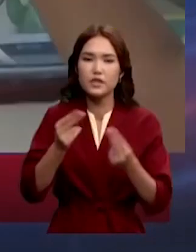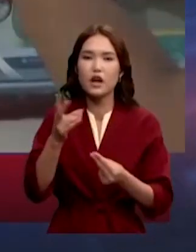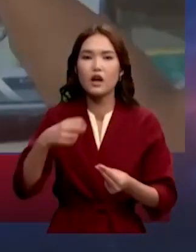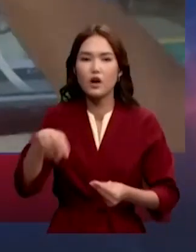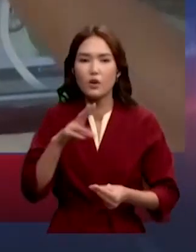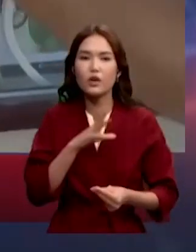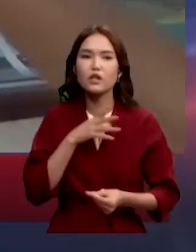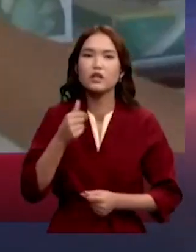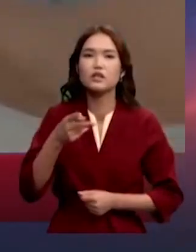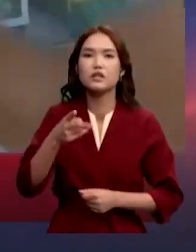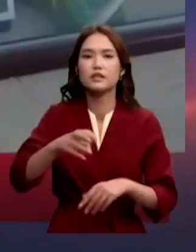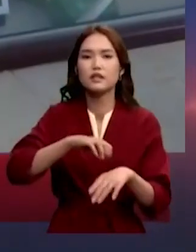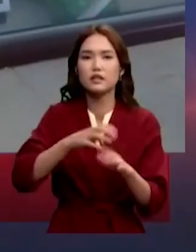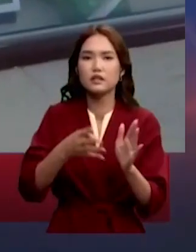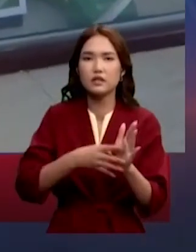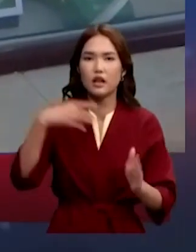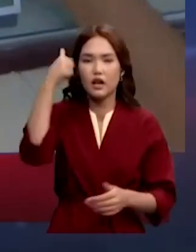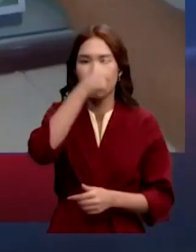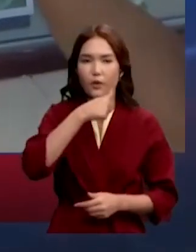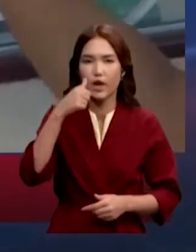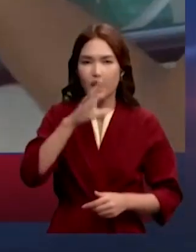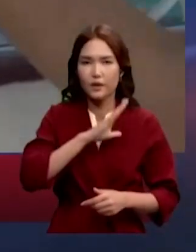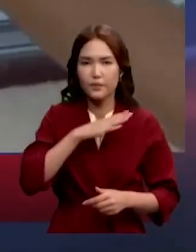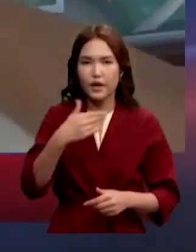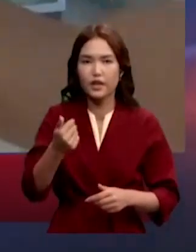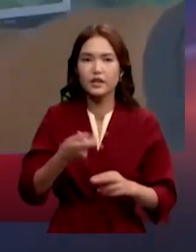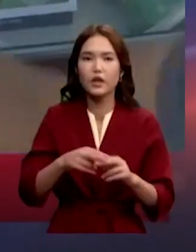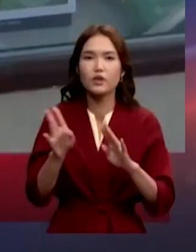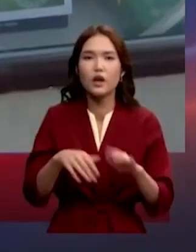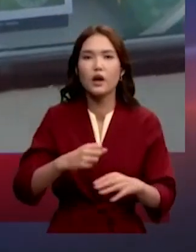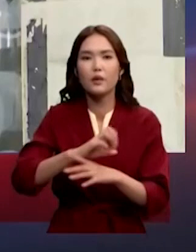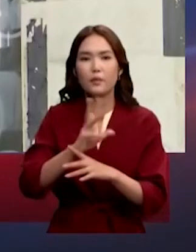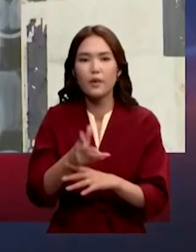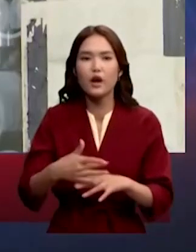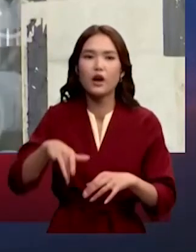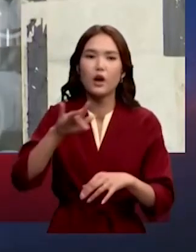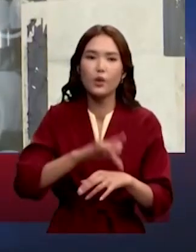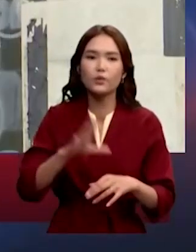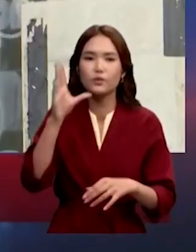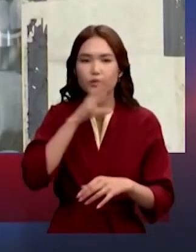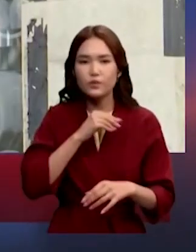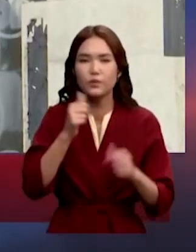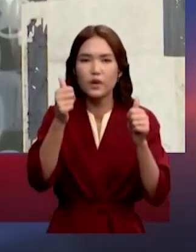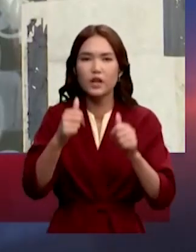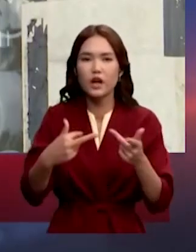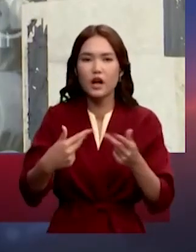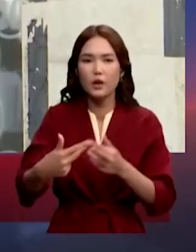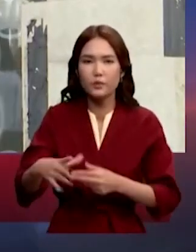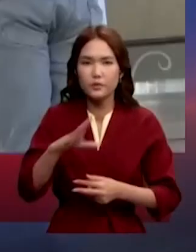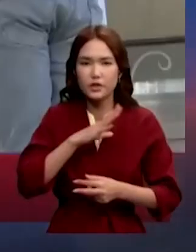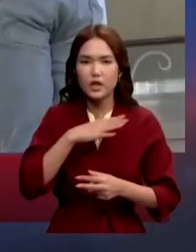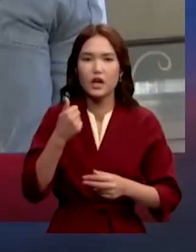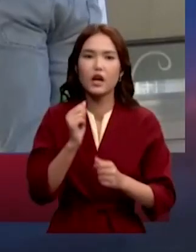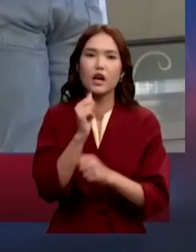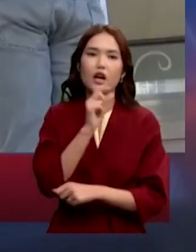еще в 2019 году. За это время прошла пандемия, главный город успел даже сменить название. Но различные